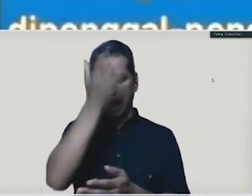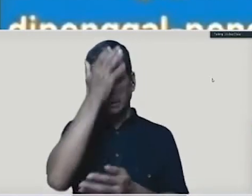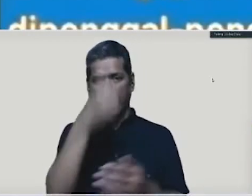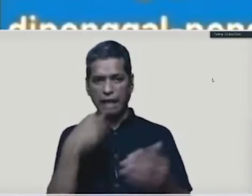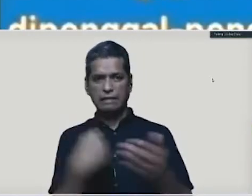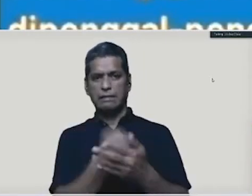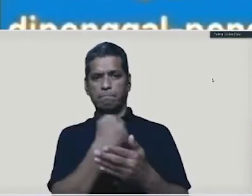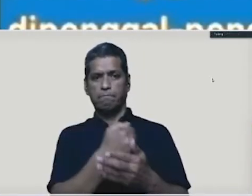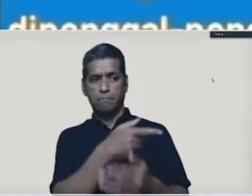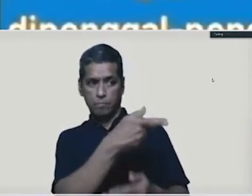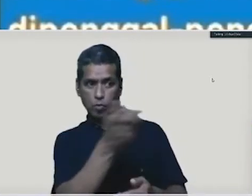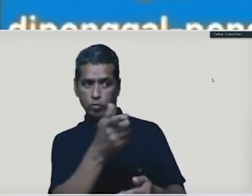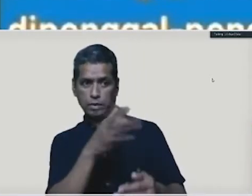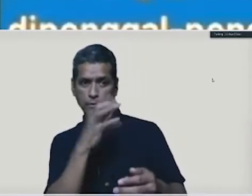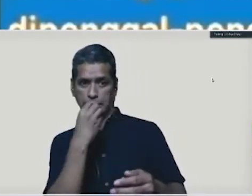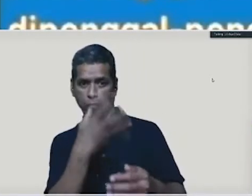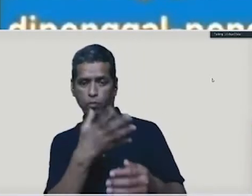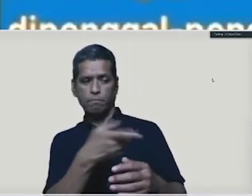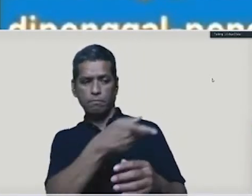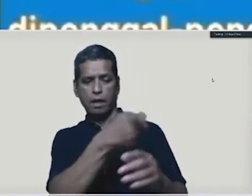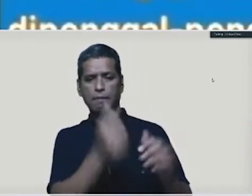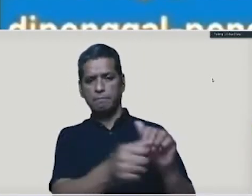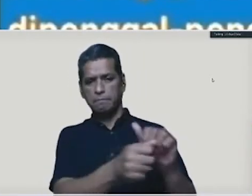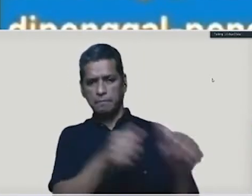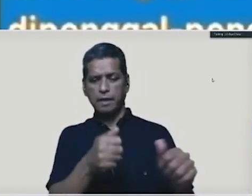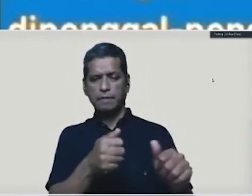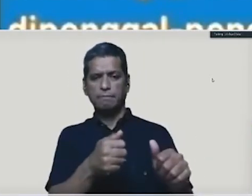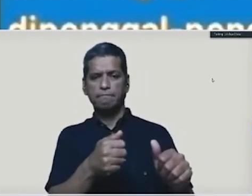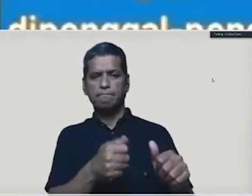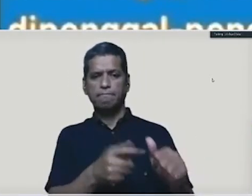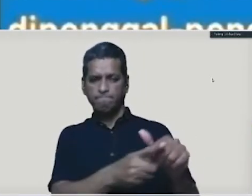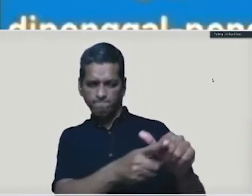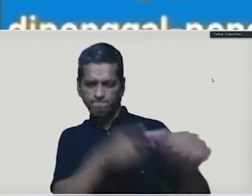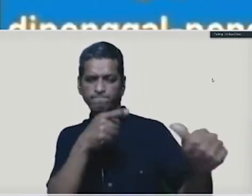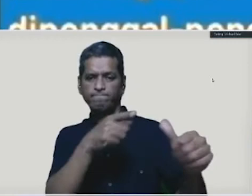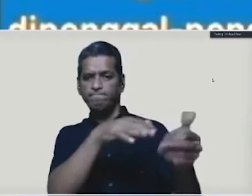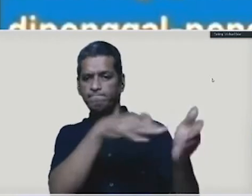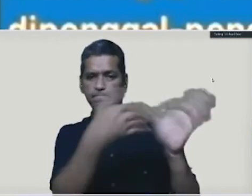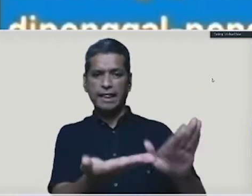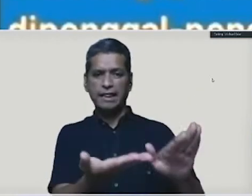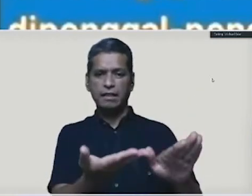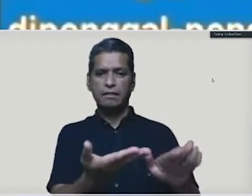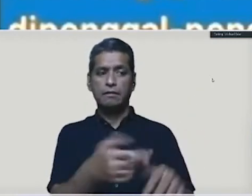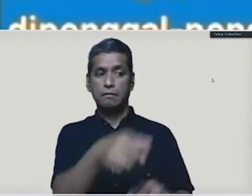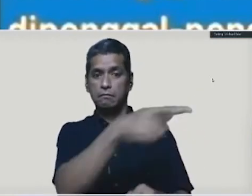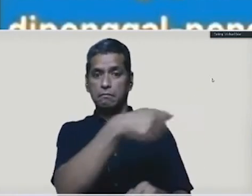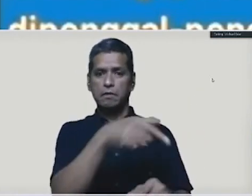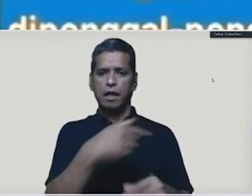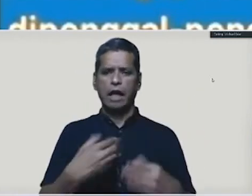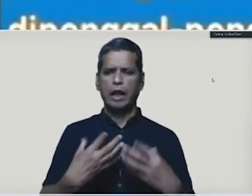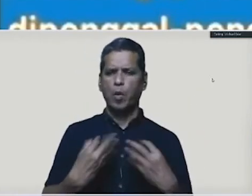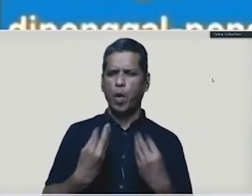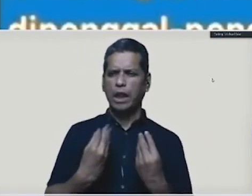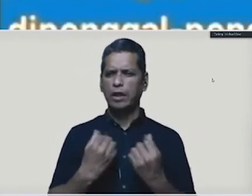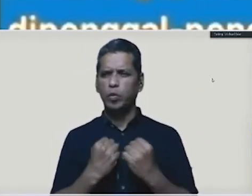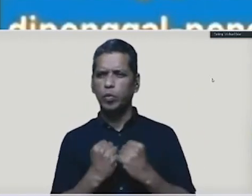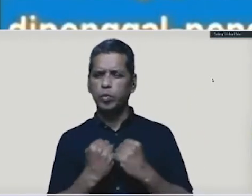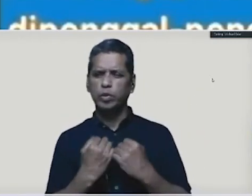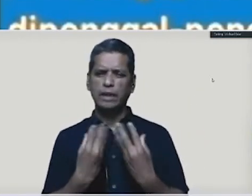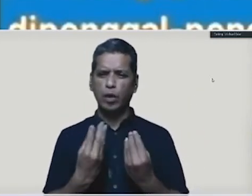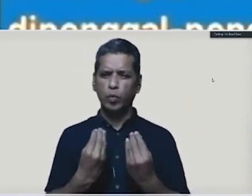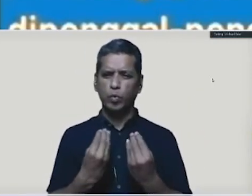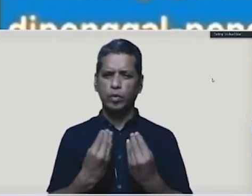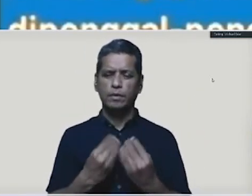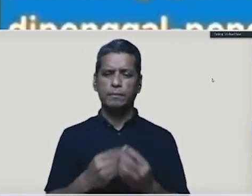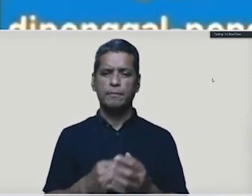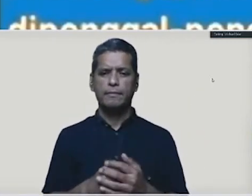kenapa Hai nampaknya Raja ada khawatir dia agak khawatir akan adanya kudeta